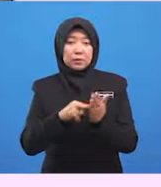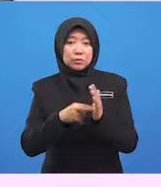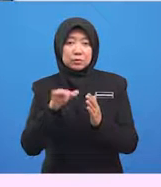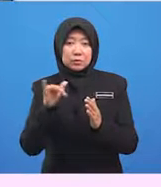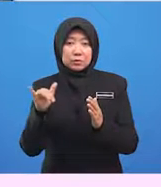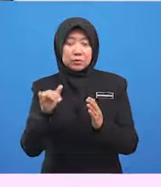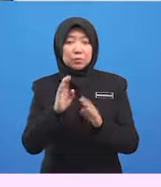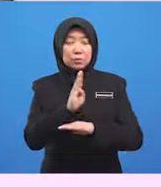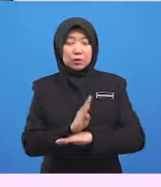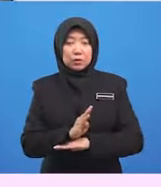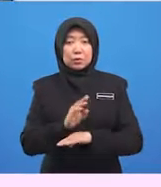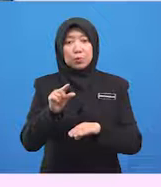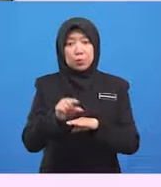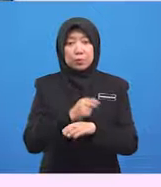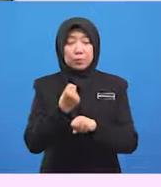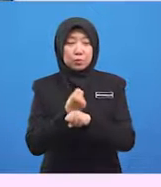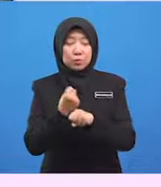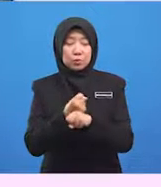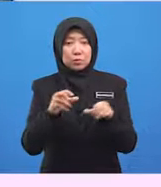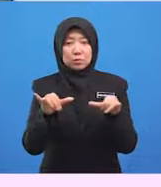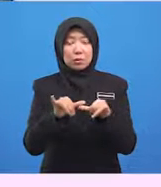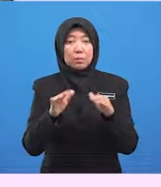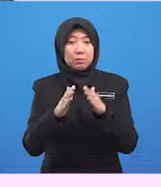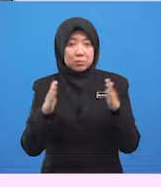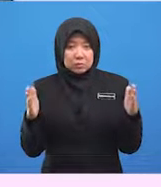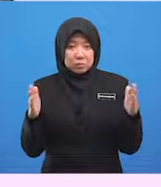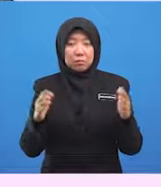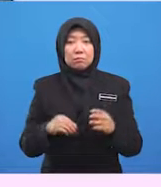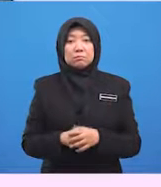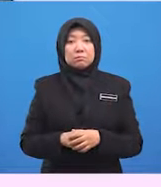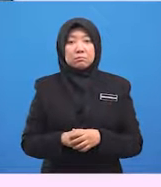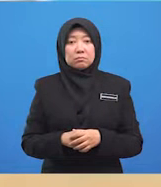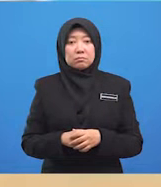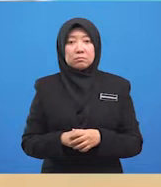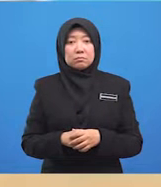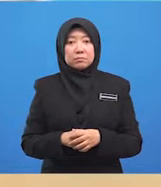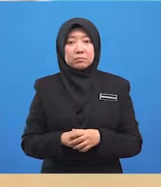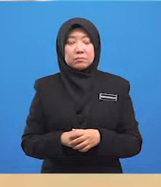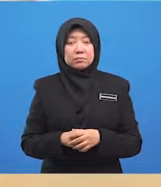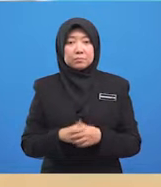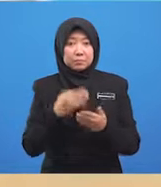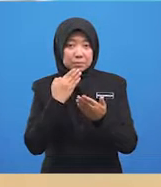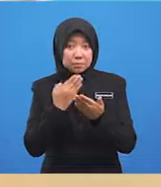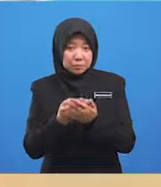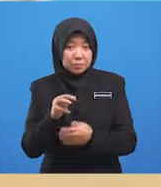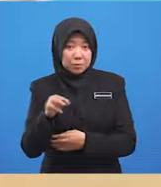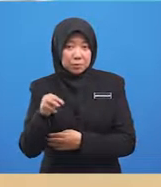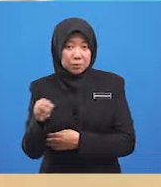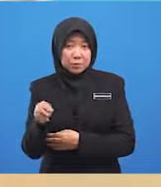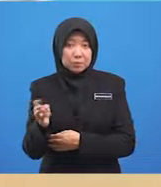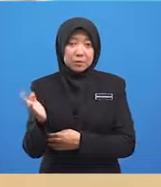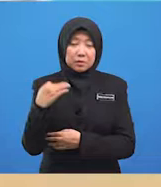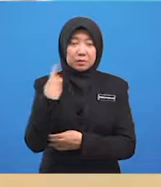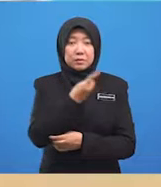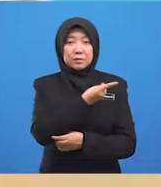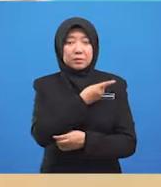penggunaan batu-batu besar sebesar Baiklah murid-murid Mari kita